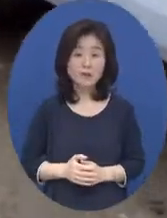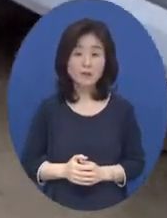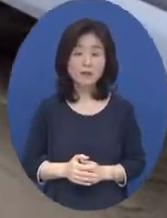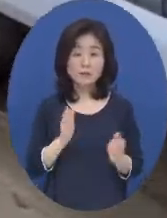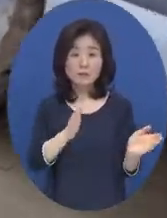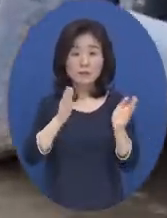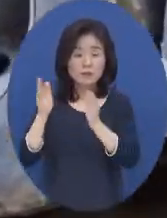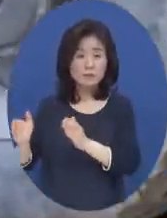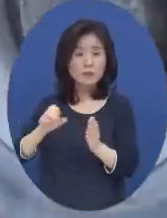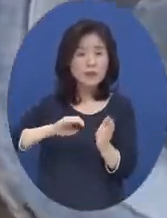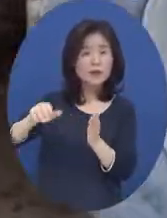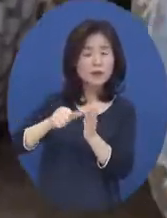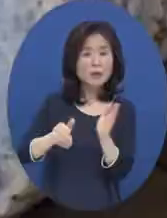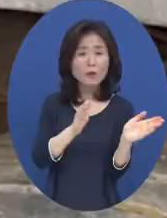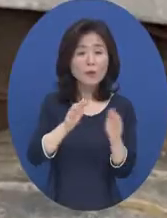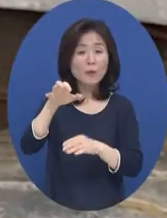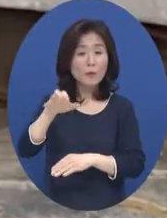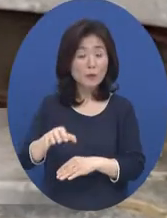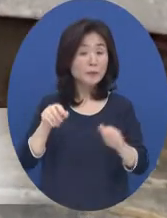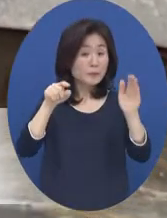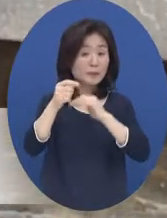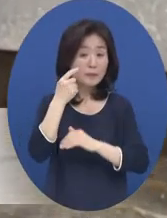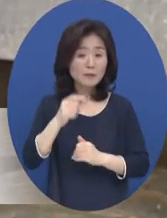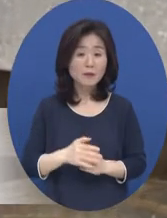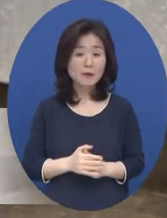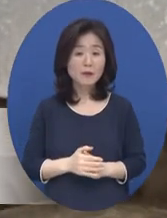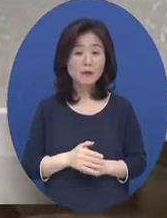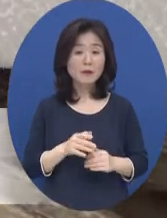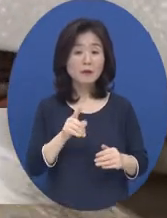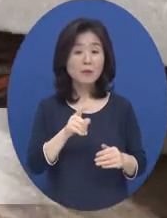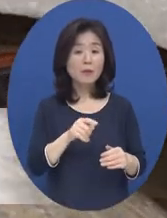한 폐기물 처리장을 가봤습니다.